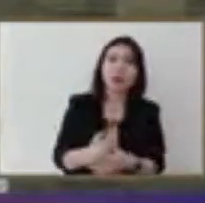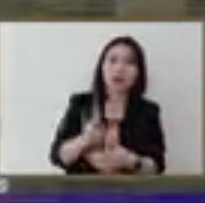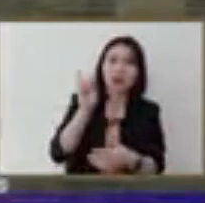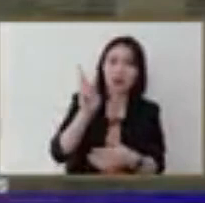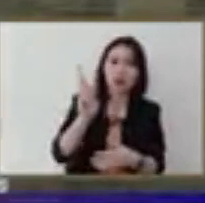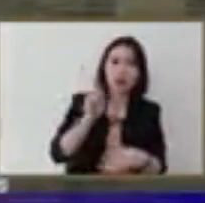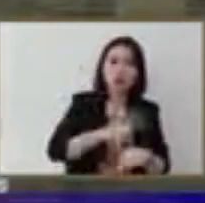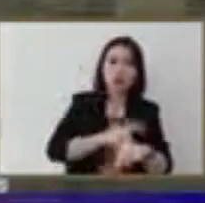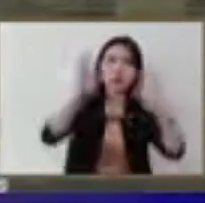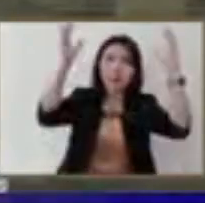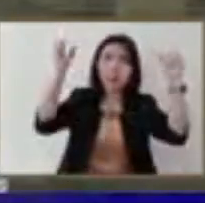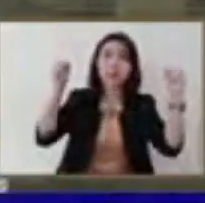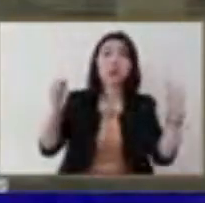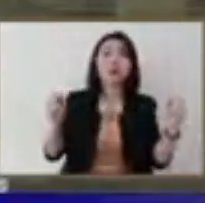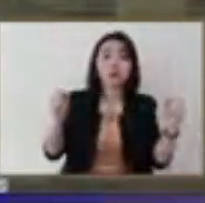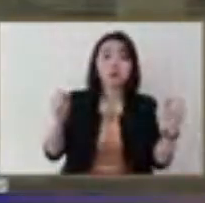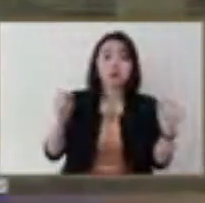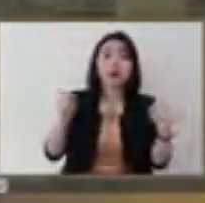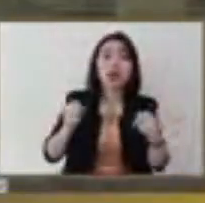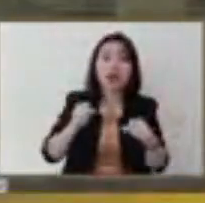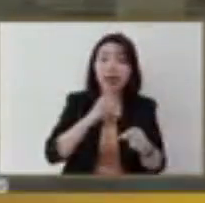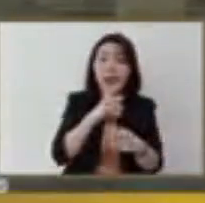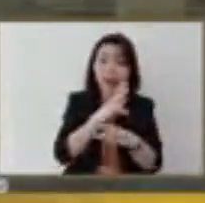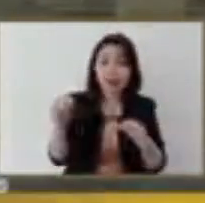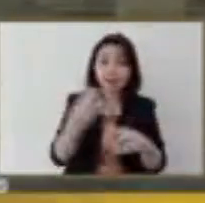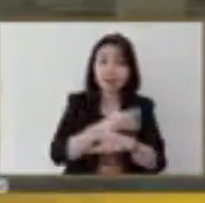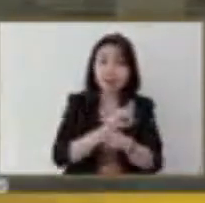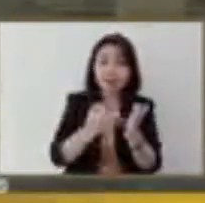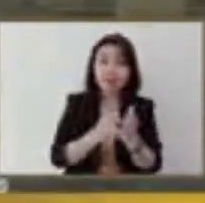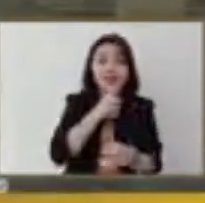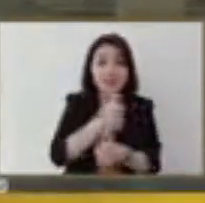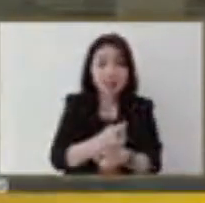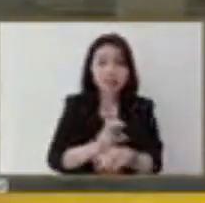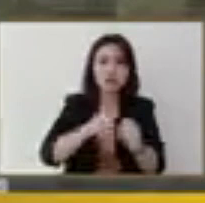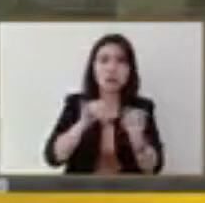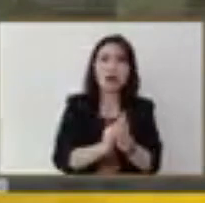tama. So, sinimulan ko sa tama.